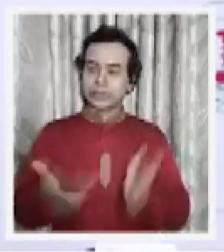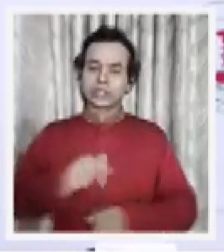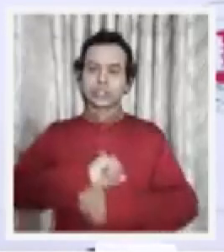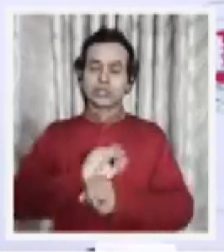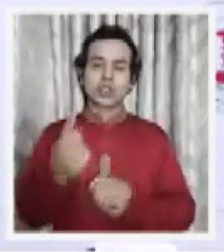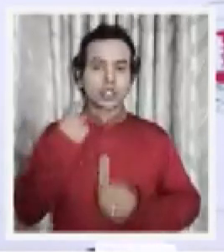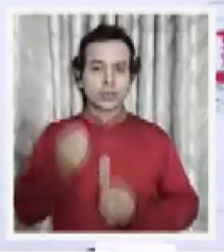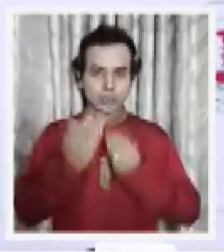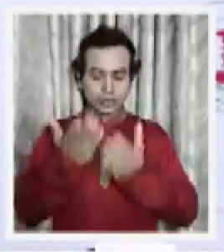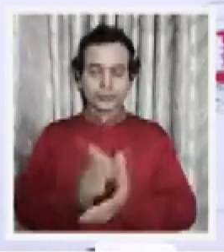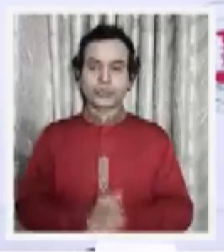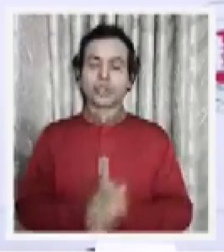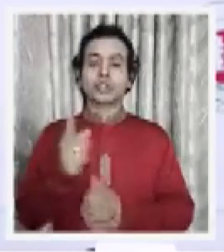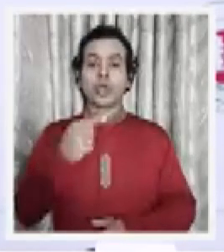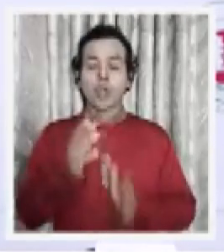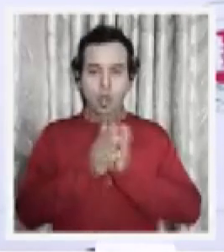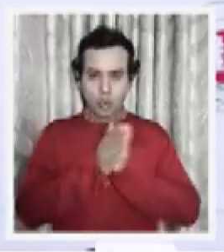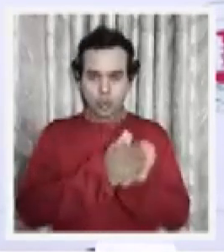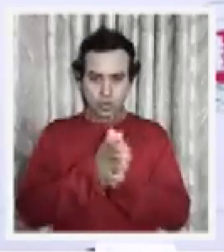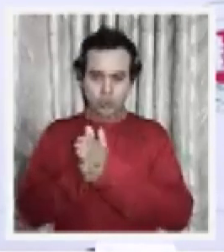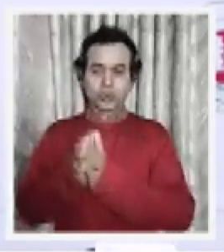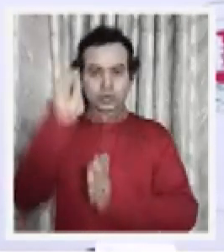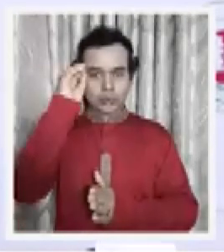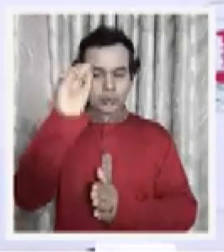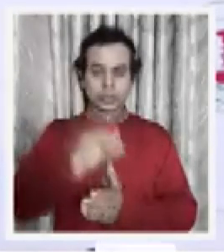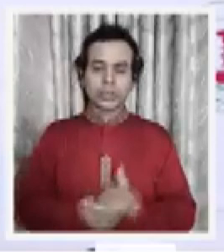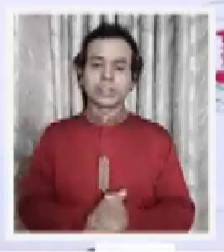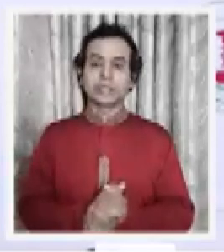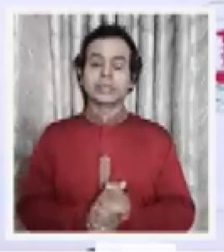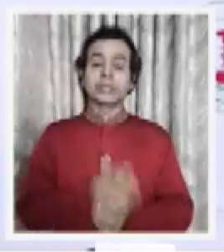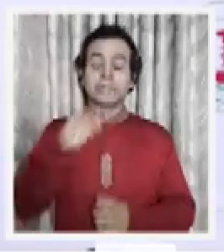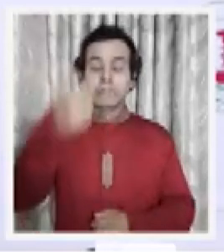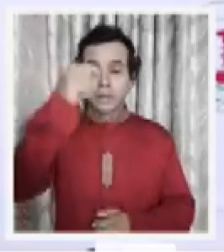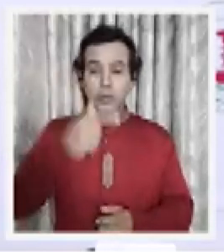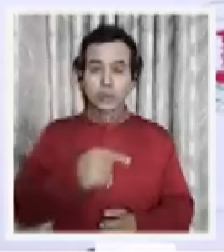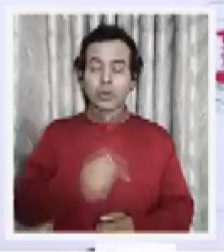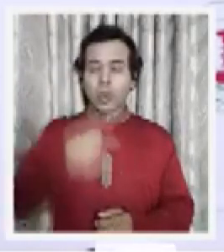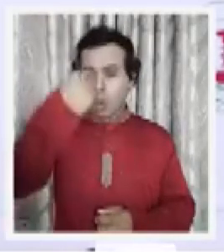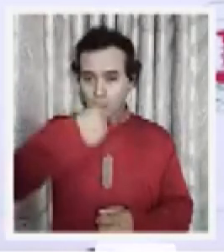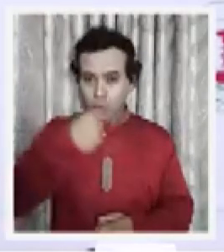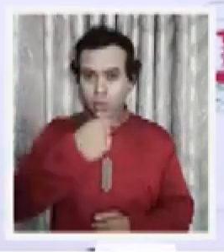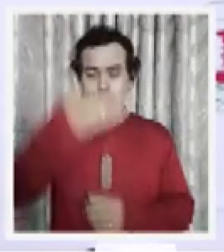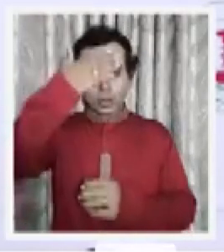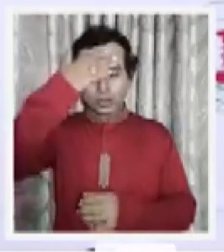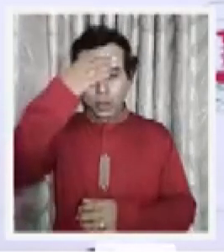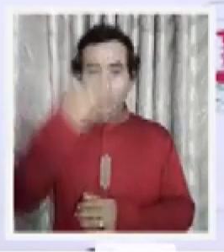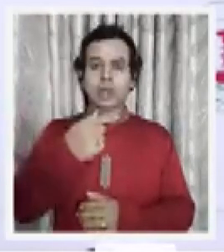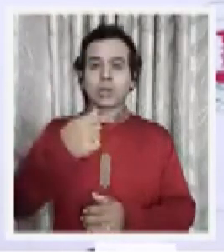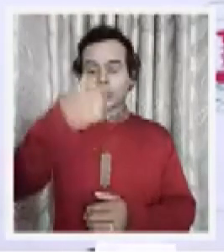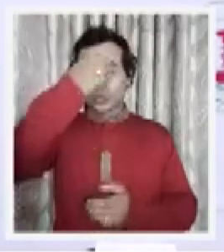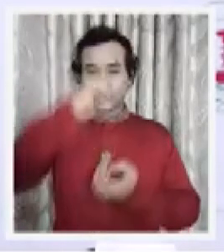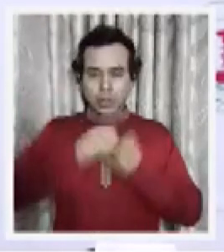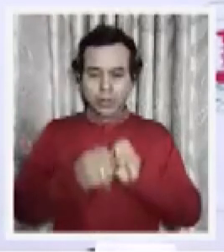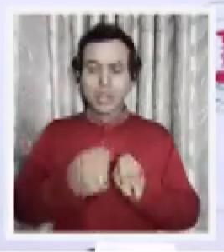তথ্য পরিবেশনের আগেই অনুরোধ করব, আপনারা যারা যে কোনো ধরনের লক্ষণ উপসর্গ থাকবে, আপনারা